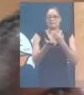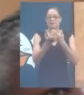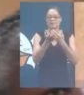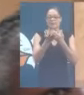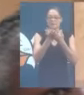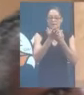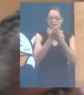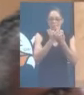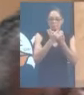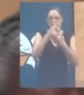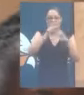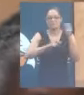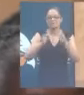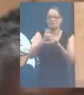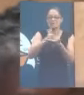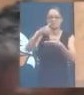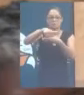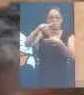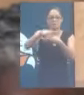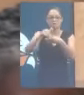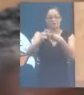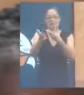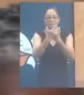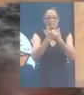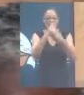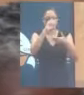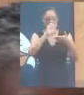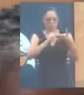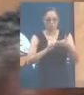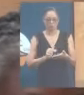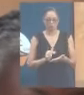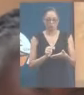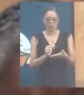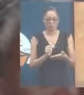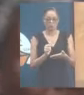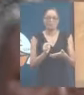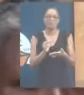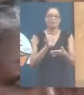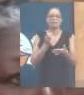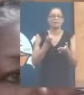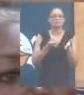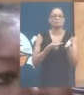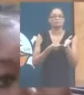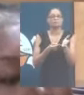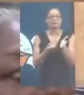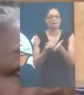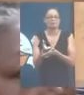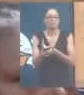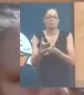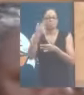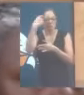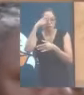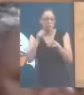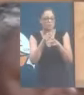par des salariés qui était adressée à la présidente et évidemment adressée aux